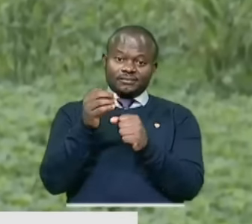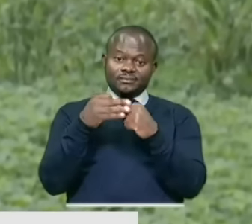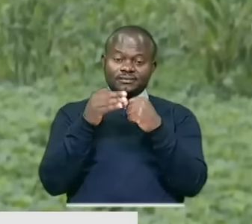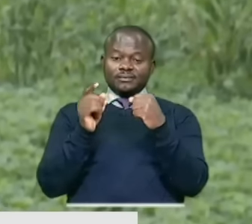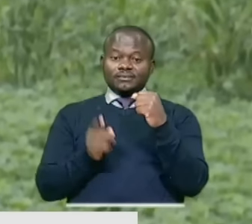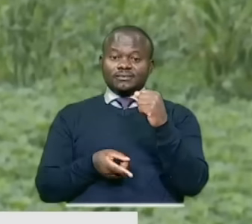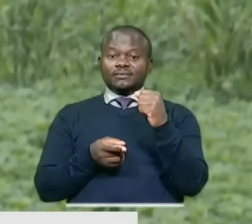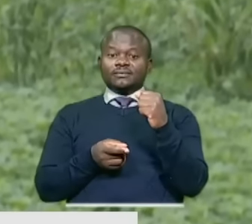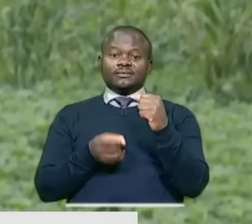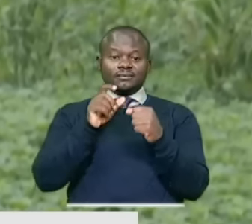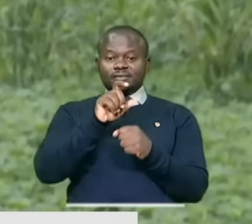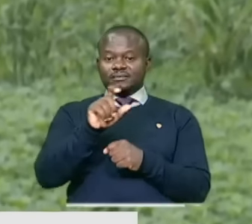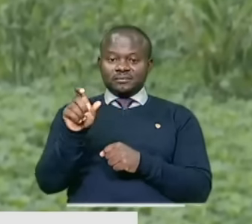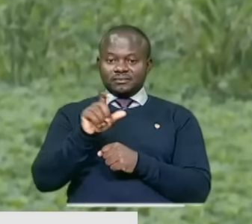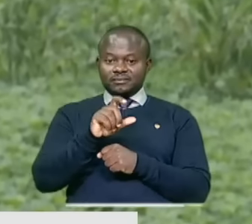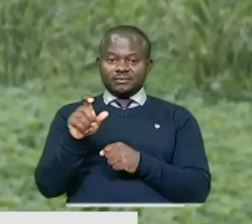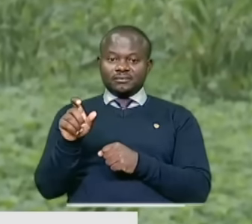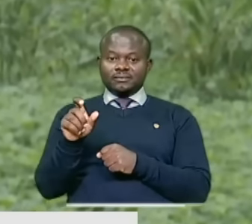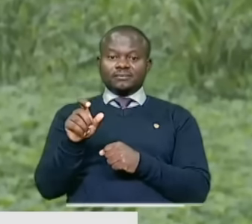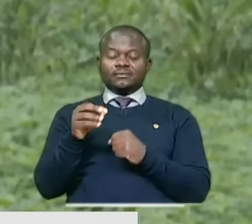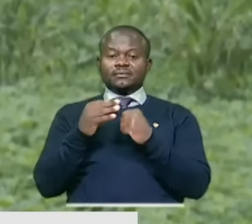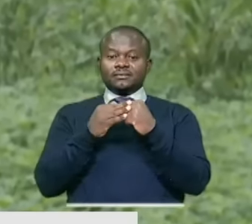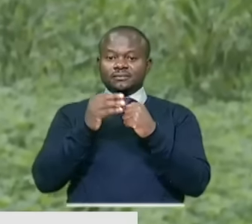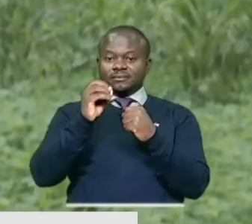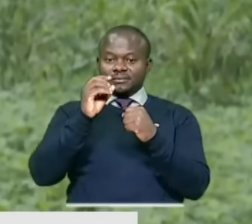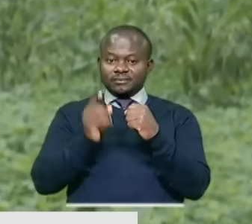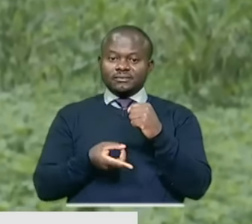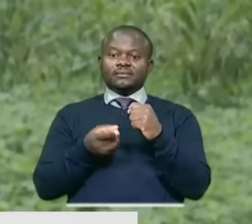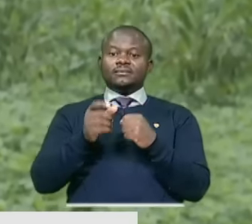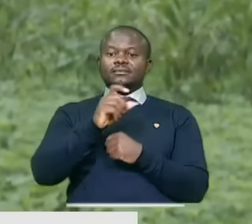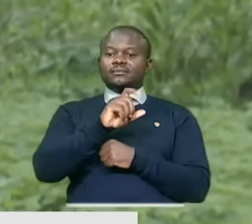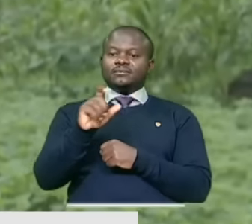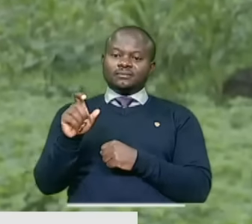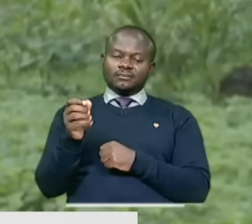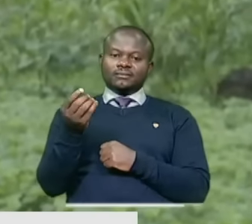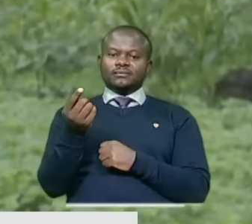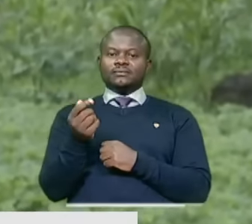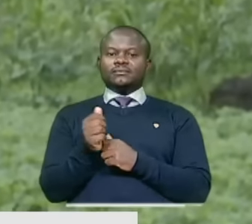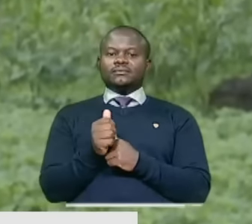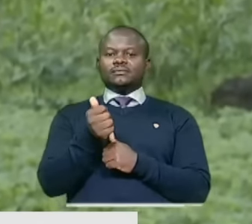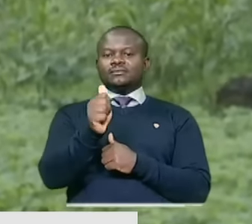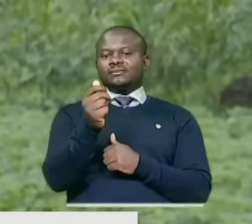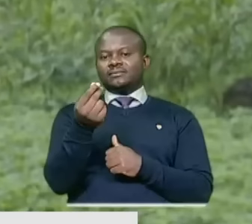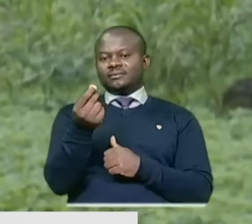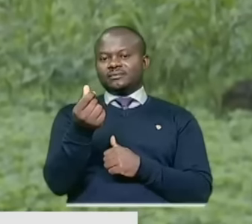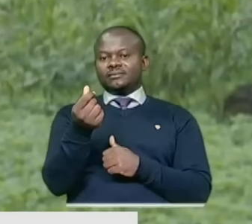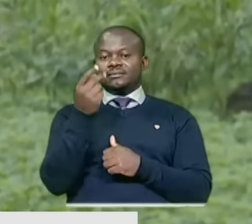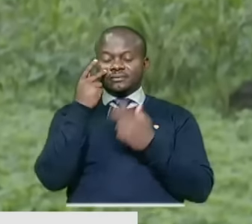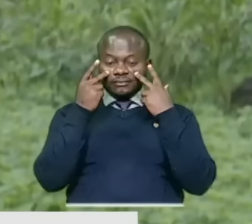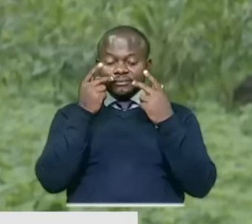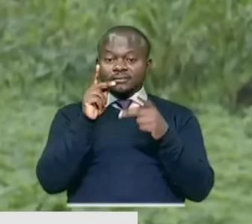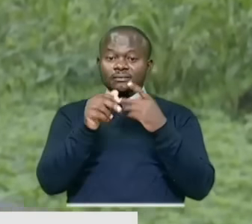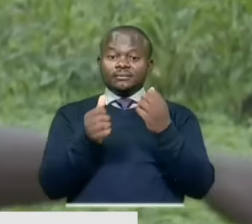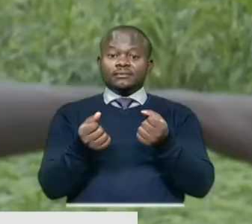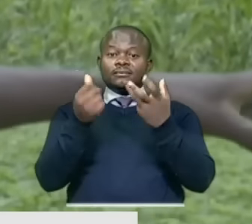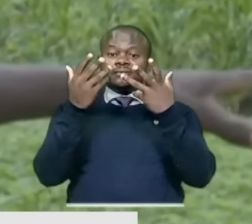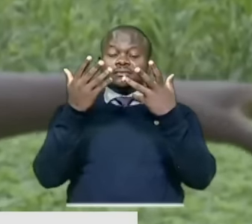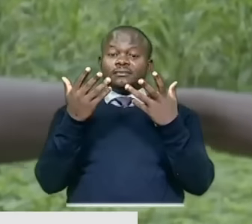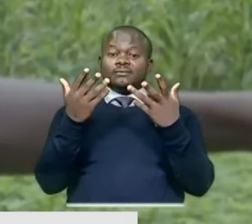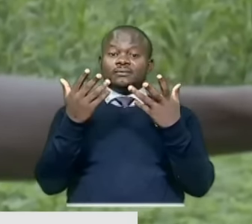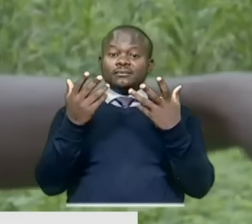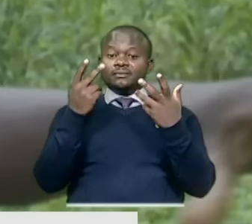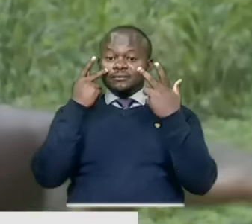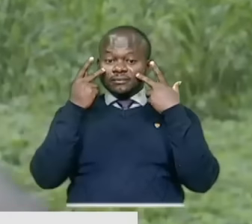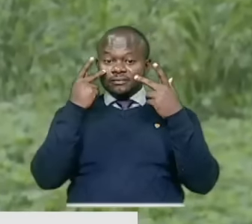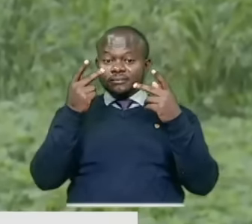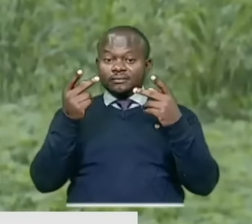mu cyumweru 8 mu cyumweru ayo mafaranga afatwa n'abantu nawe rebo ubu buso ko